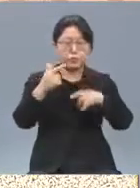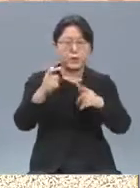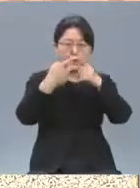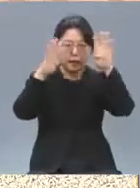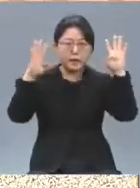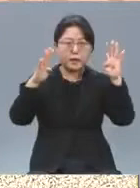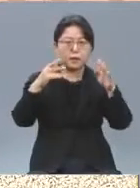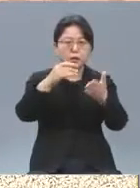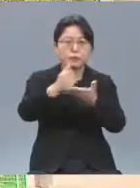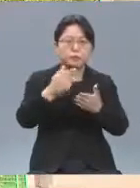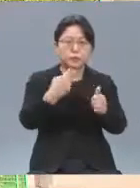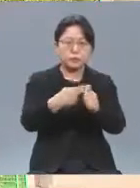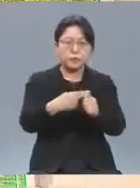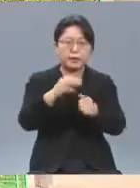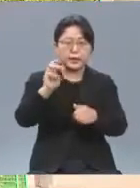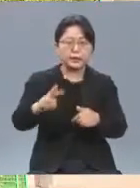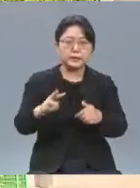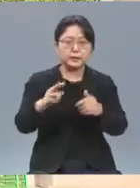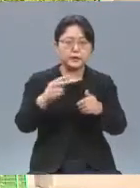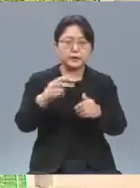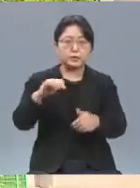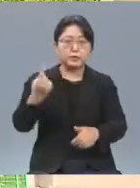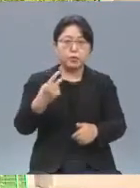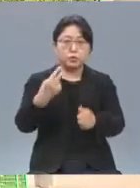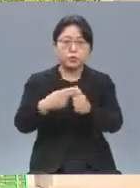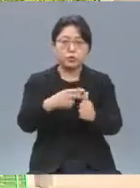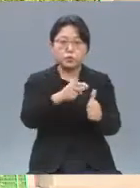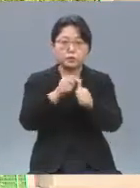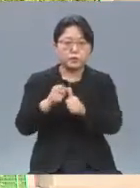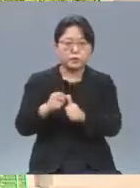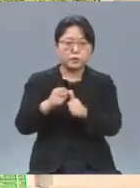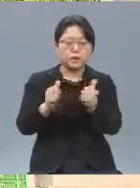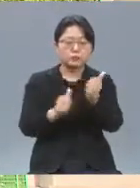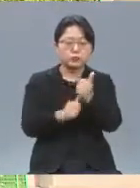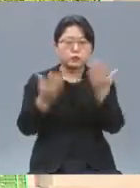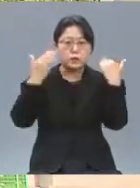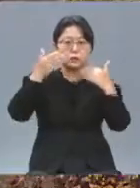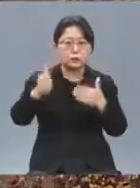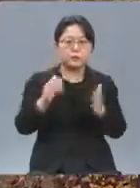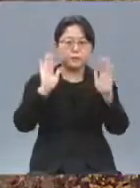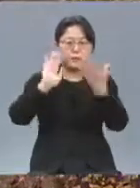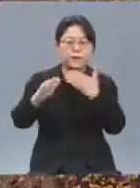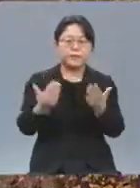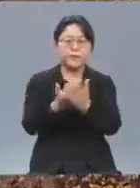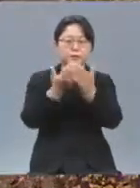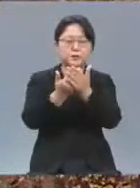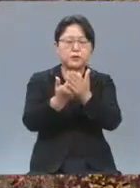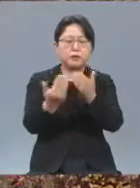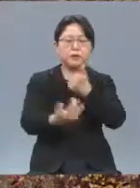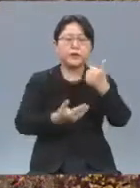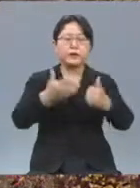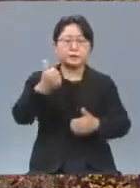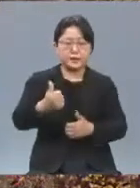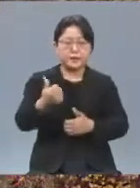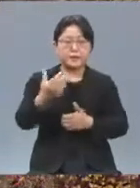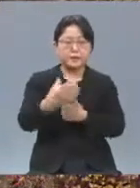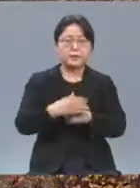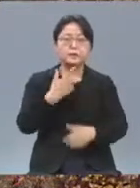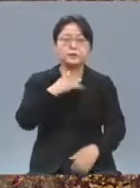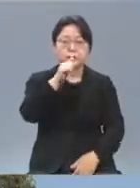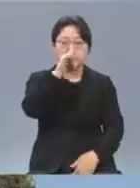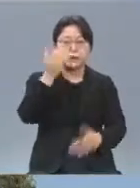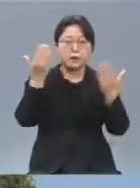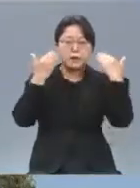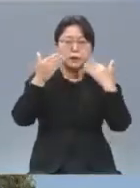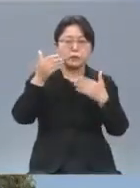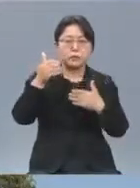지내고 같은 해 광주대 조교수로 임명된 뒤 부총장실 미래발전연구원 부원장 등을 역임했습니다. 광주대